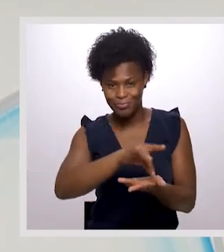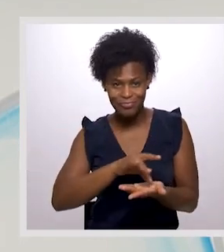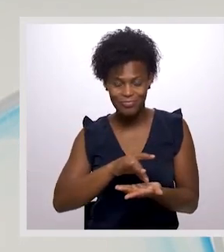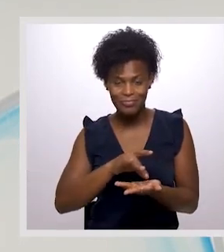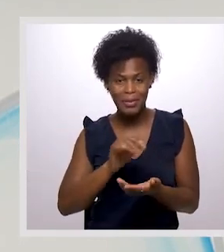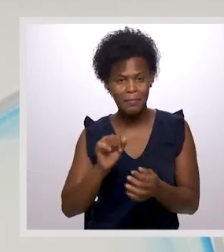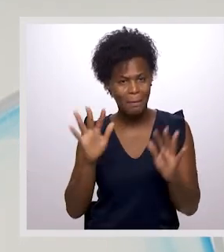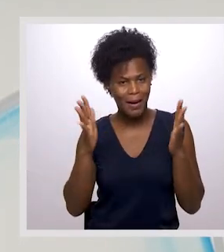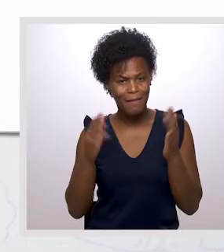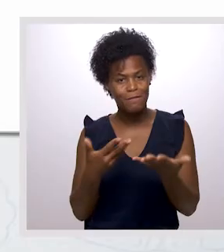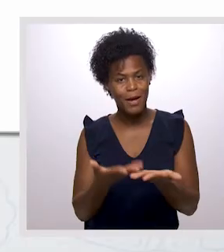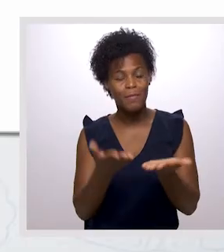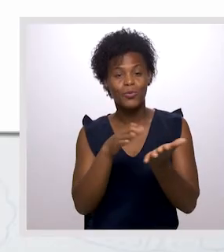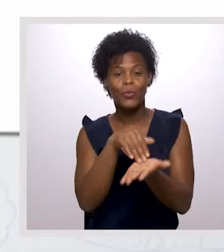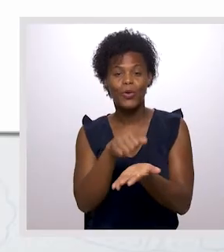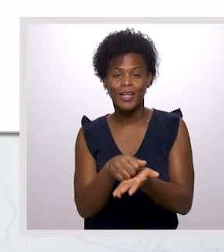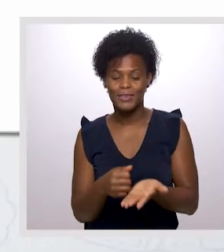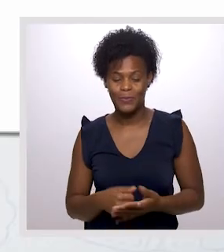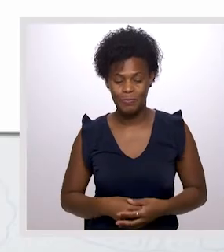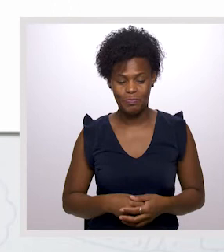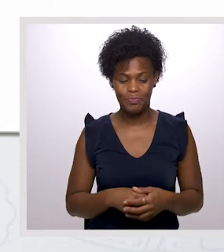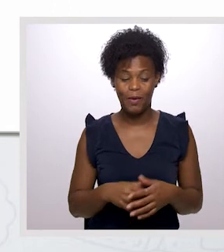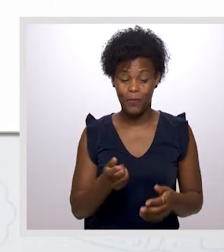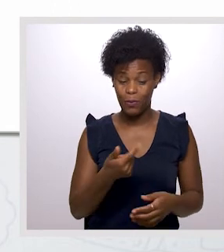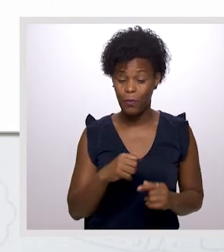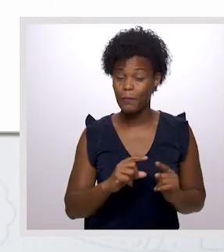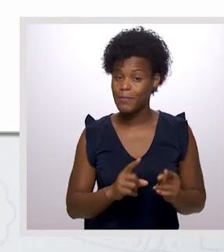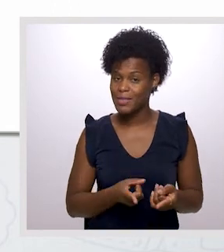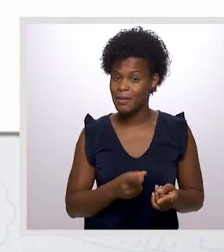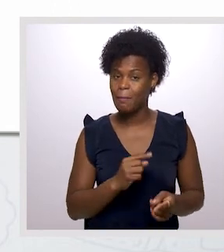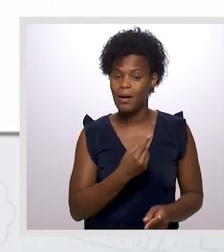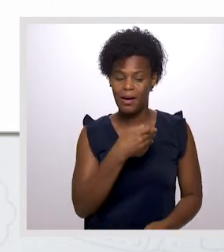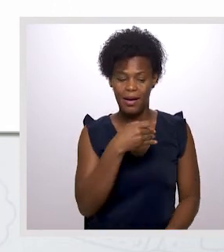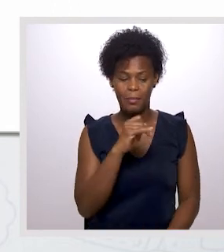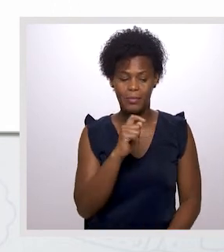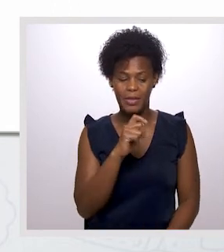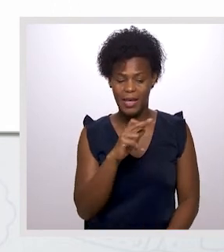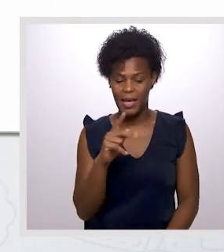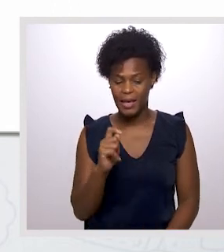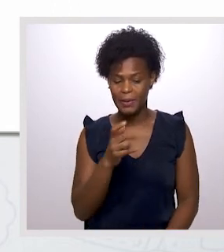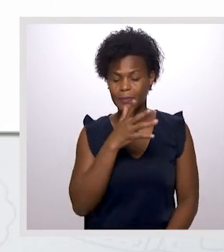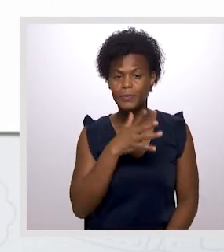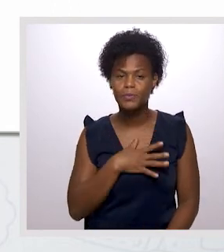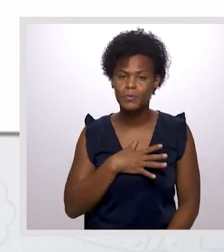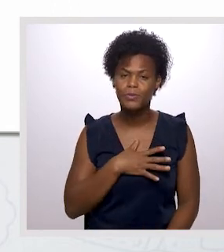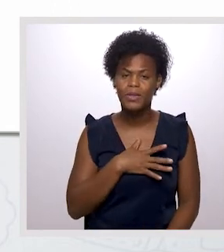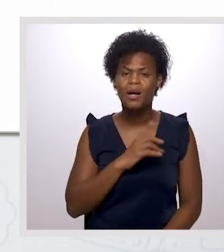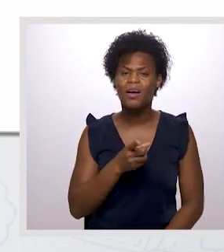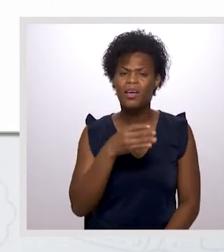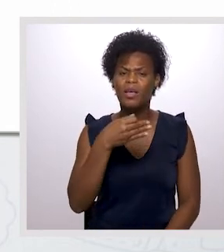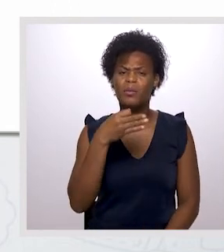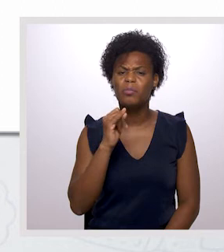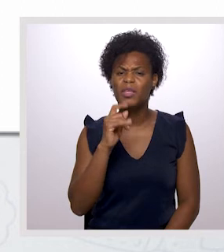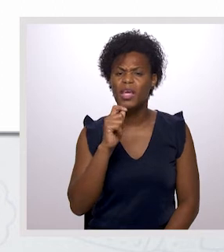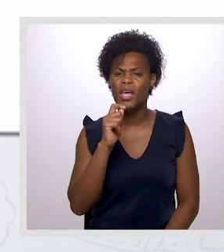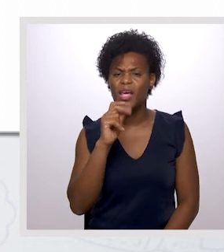y va, on passe à la correction. Nous allons commencer par Pierre. Dites-moi, qu'est-ce que